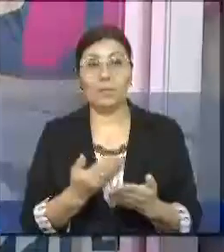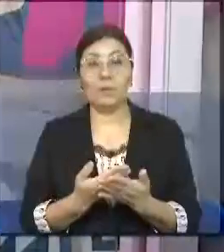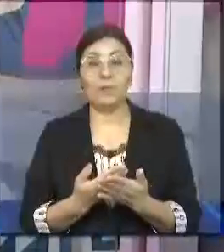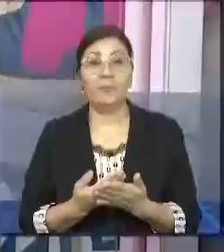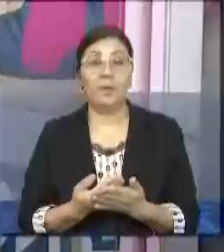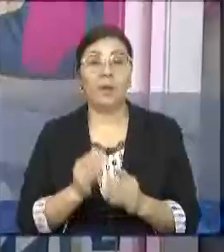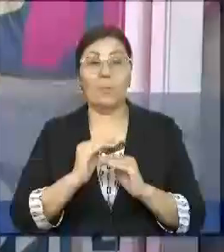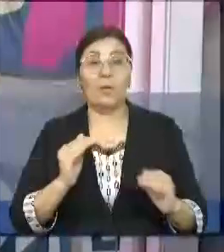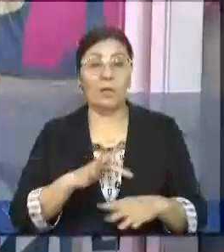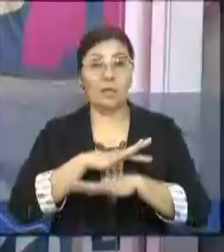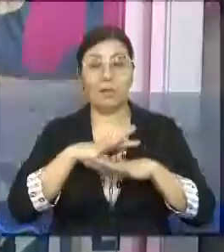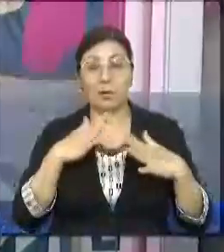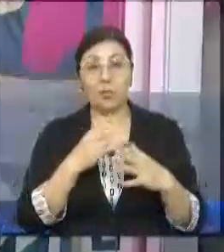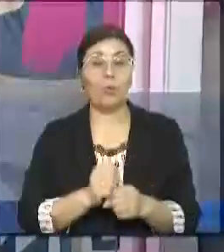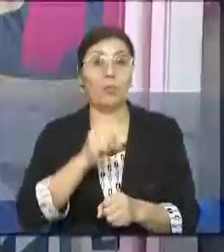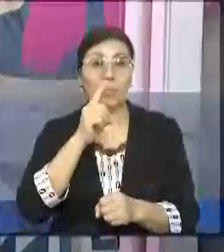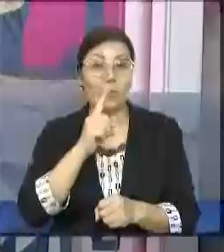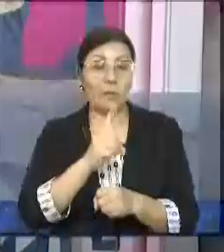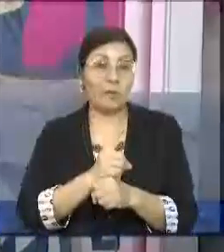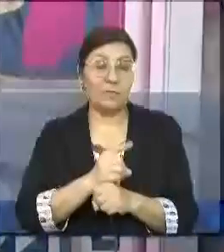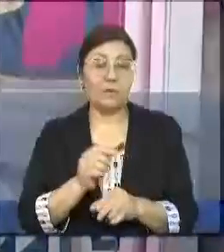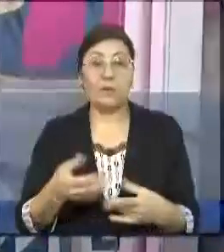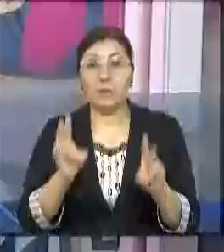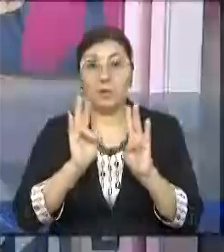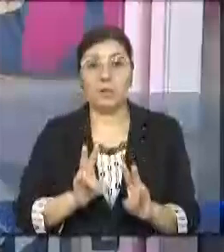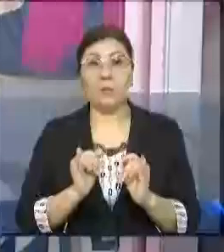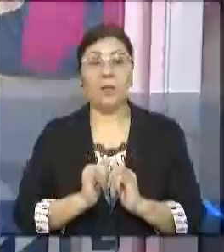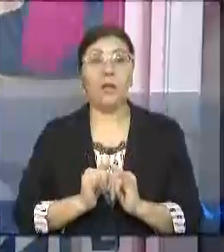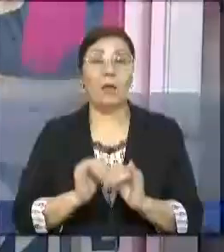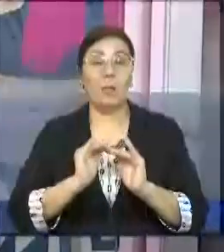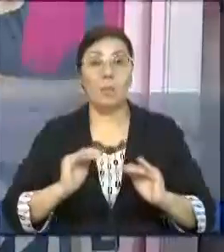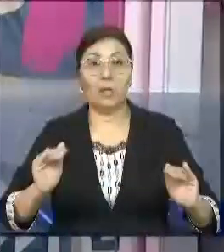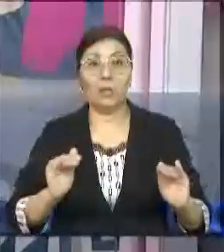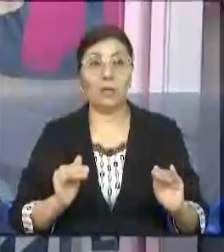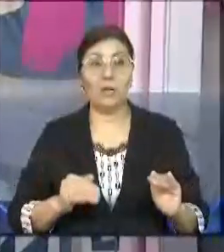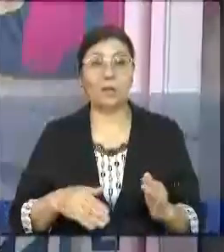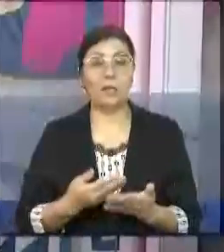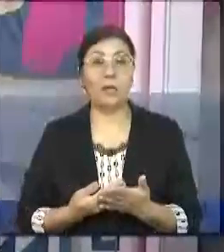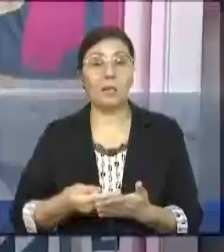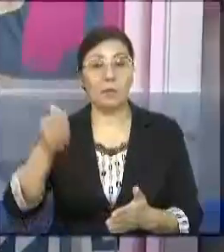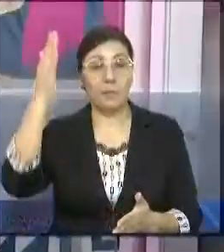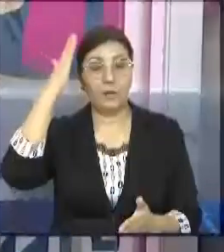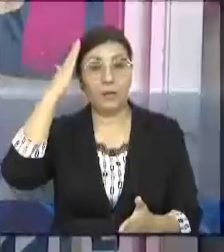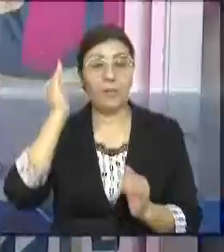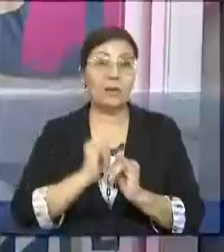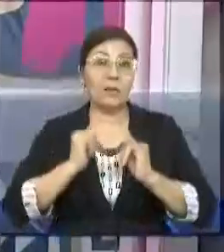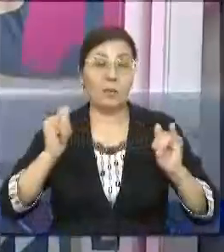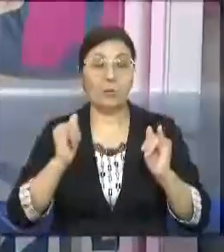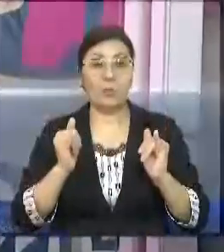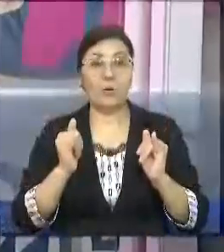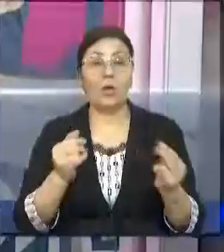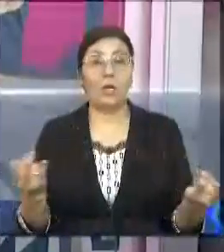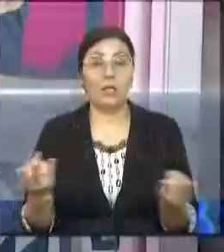шектеу қоймау керек екен, дамыту жағынан көп жаңағы мән беру керек, сол жөнінде бізге мамандар